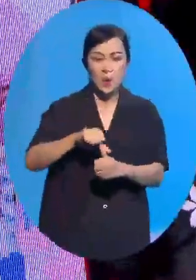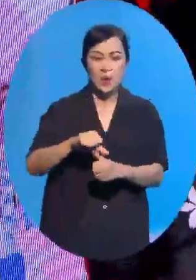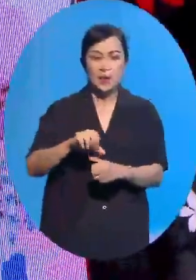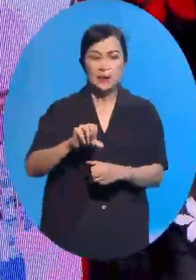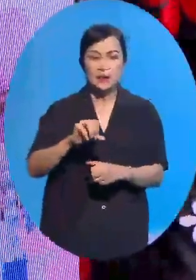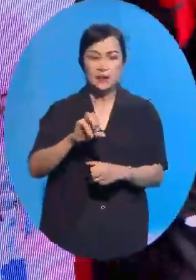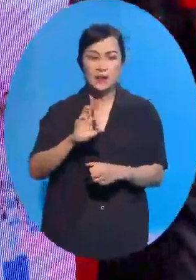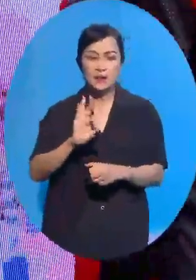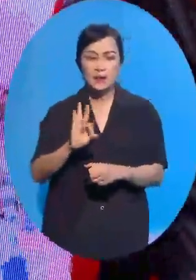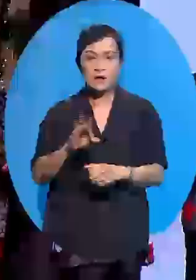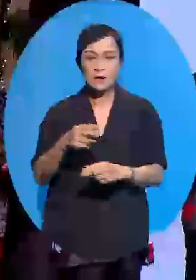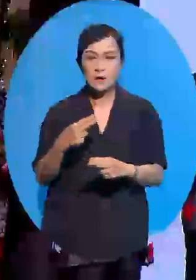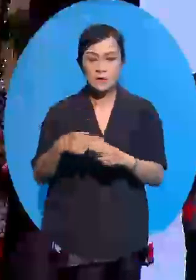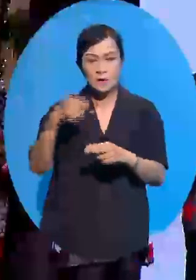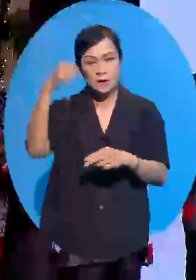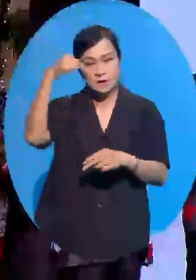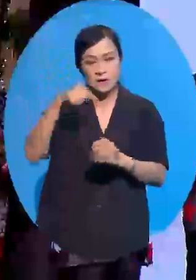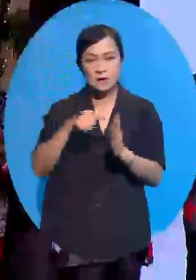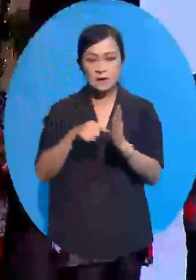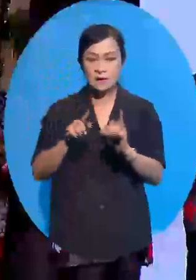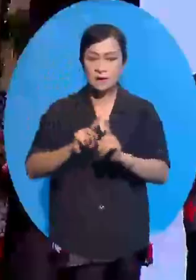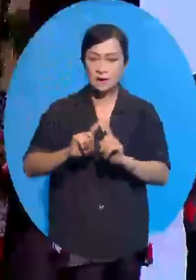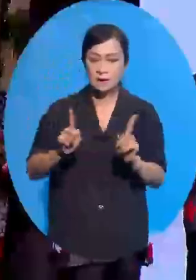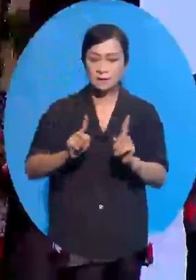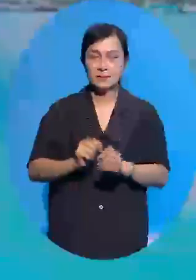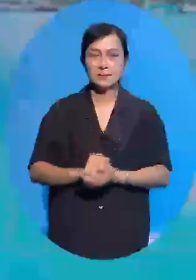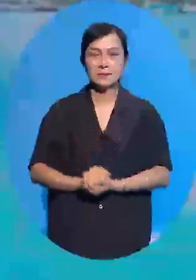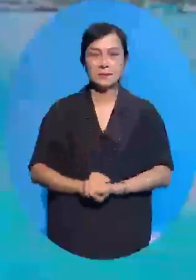Gòn Center và các thương hiệu Nhật Bản chất lượng.